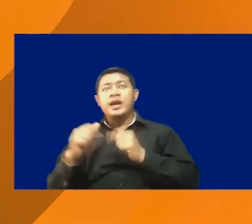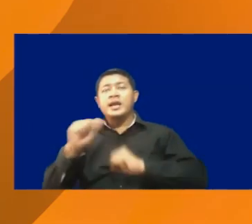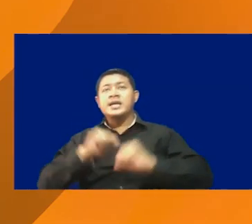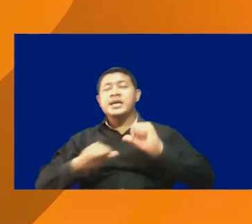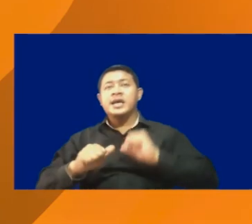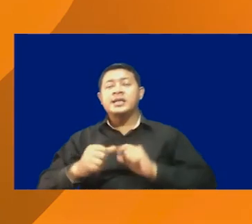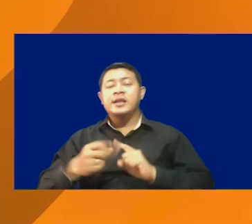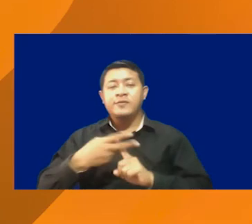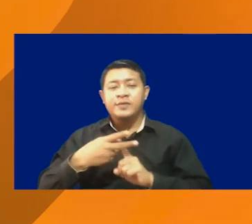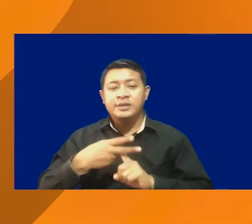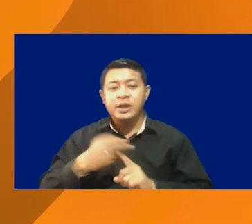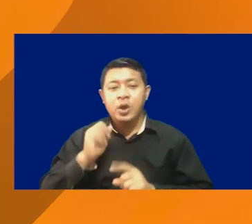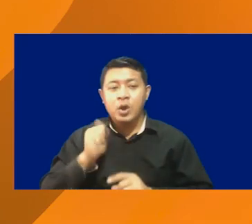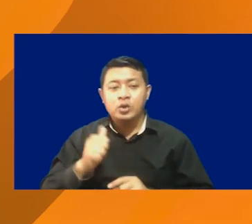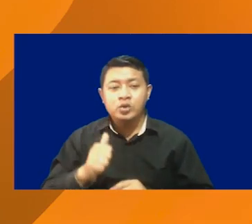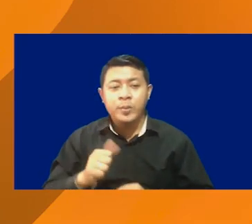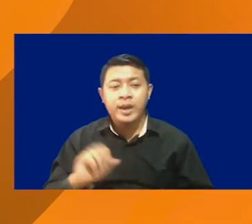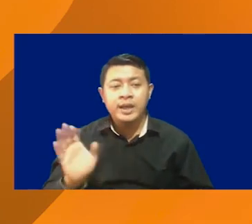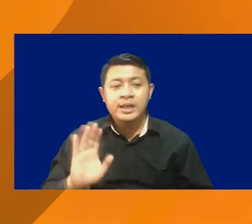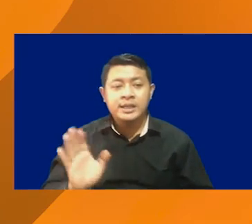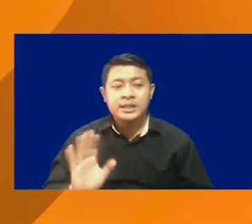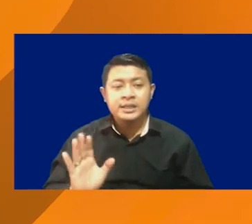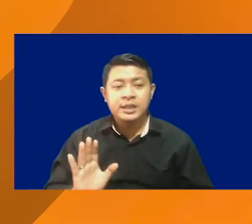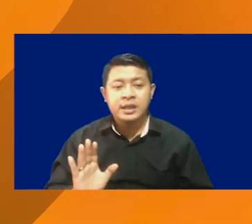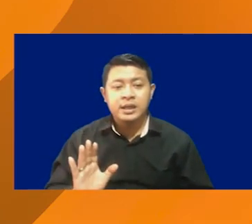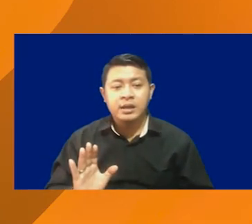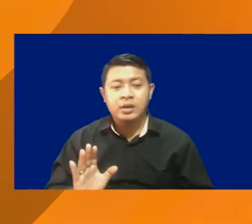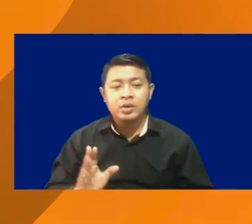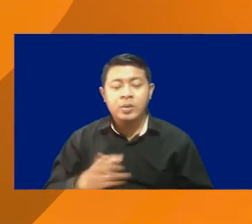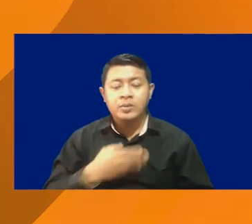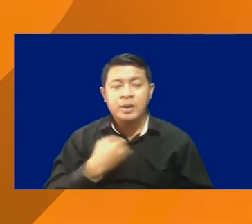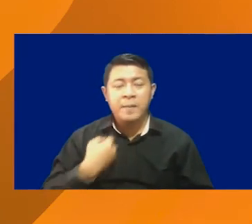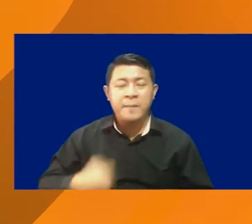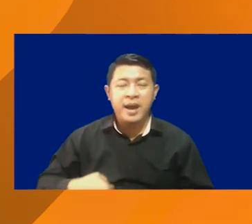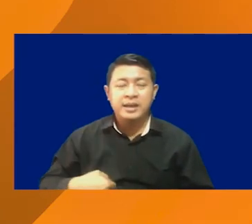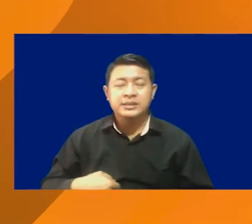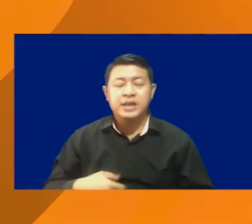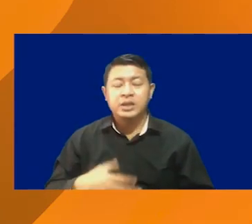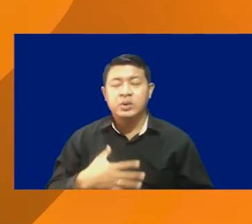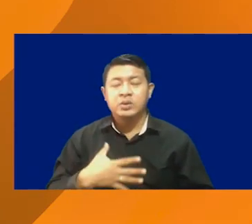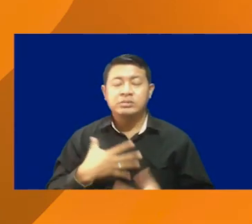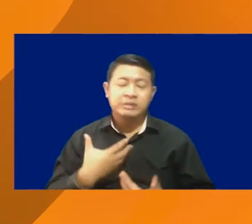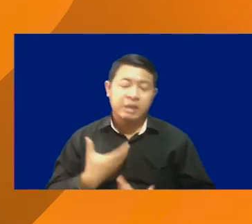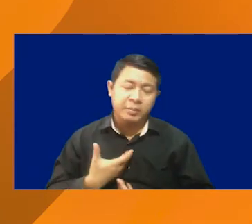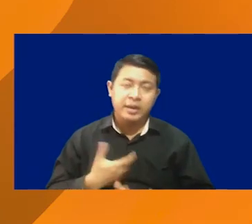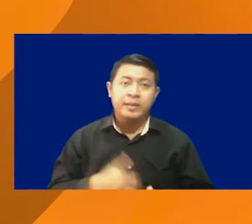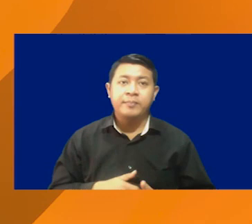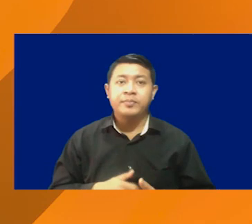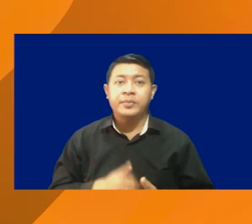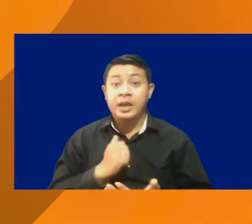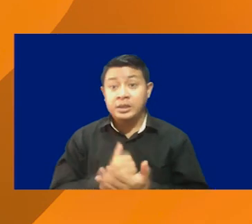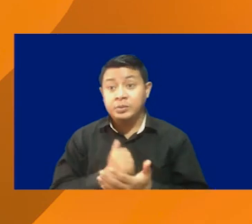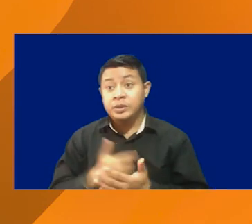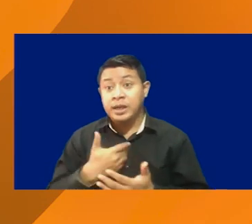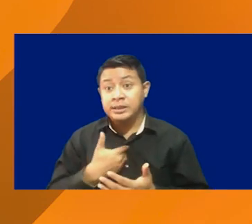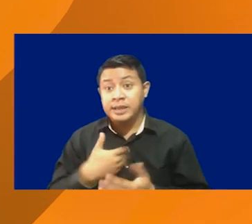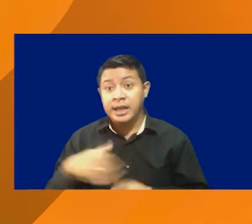ada hubungannya sama kegiatan fisik, supaya gak ada alasan supaya saya males atau